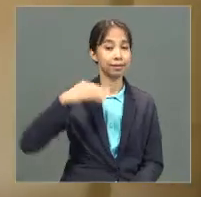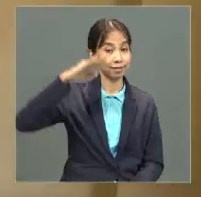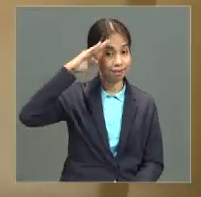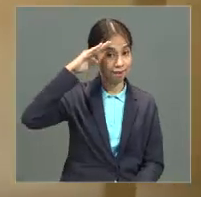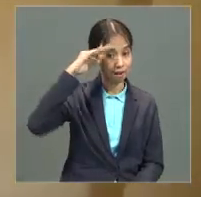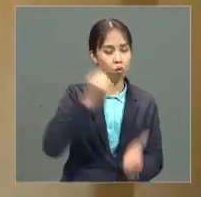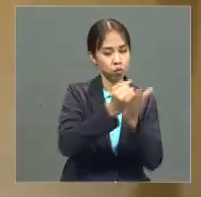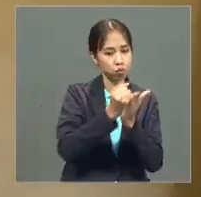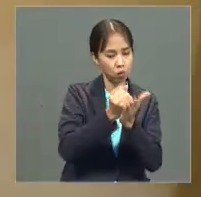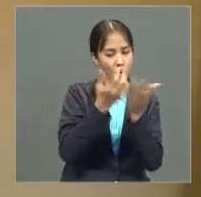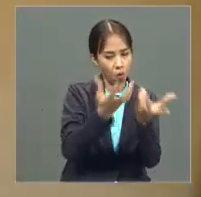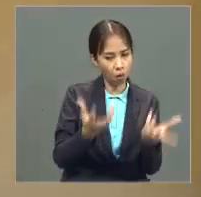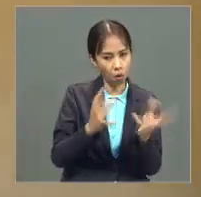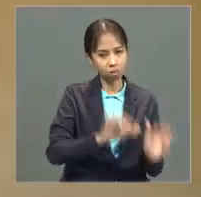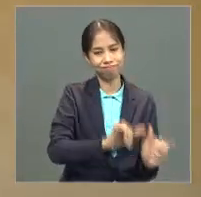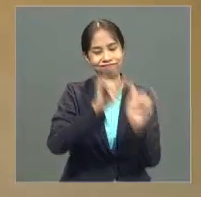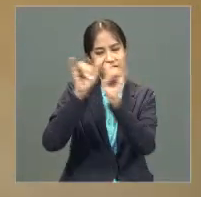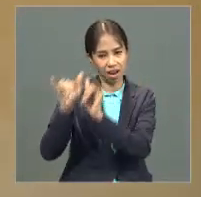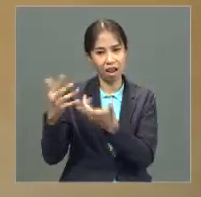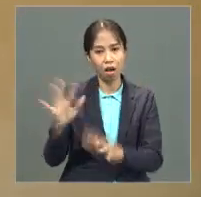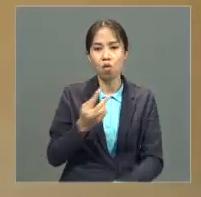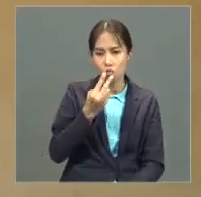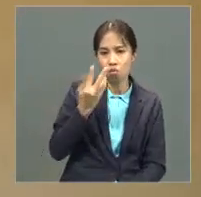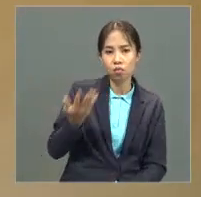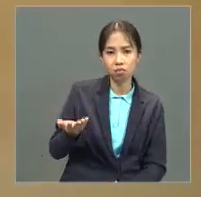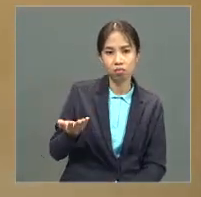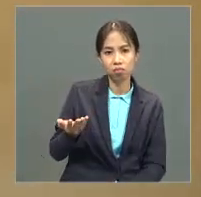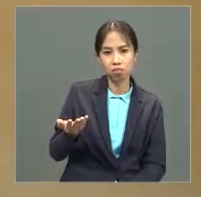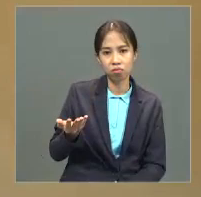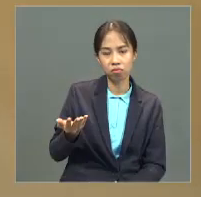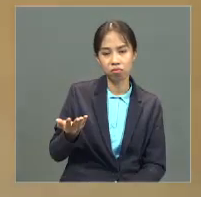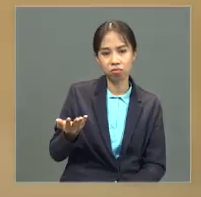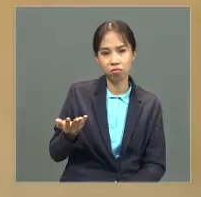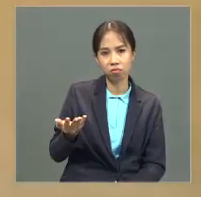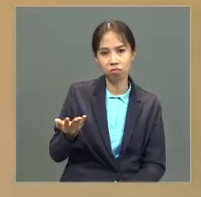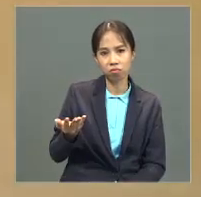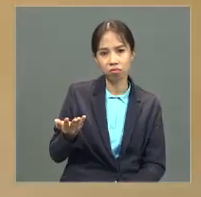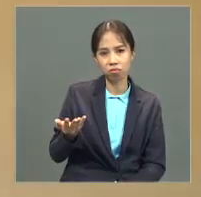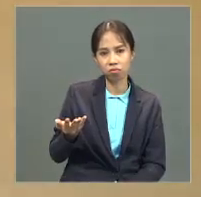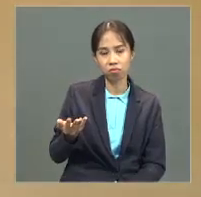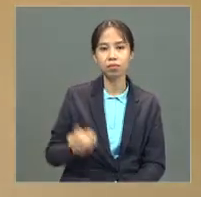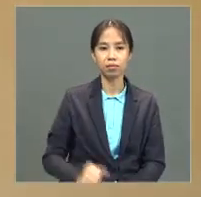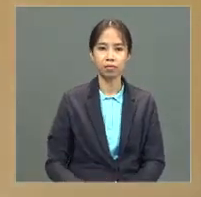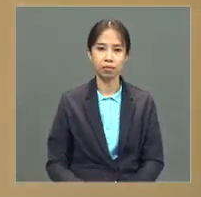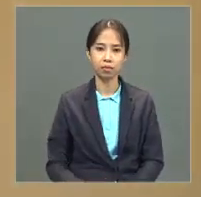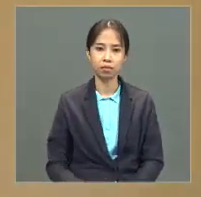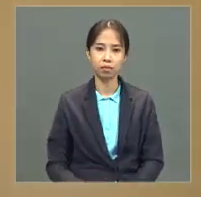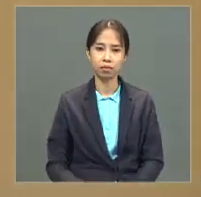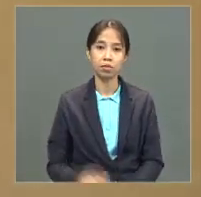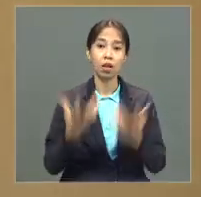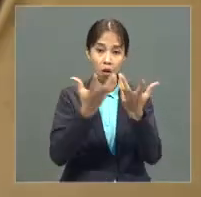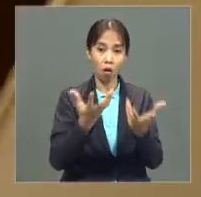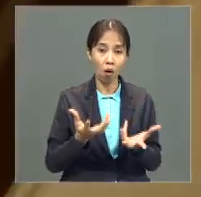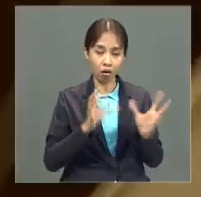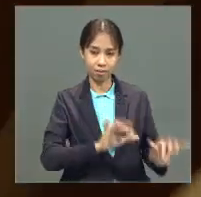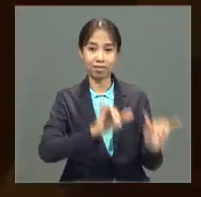ยขนของออกจากพื้นที่ไปแล้วนะฮะนี่นะครับนะฮะตอนนี้ขนของออกไป